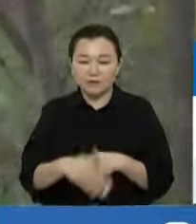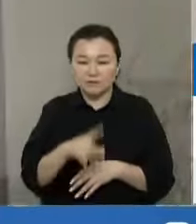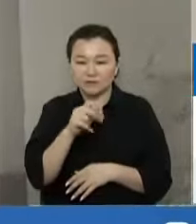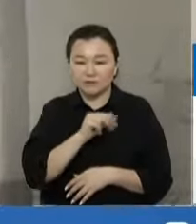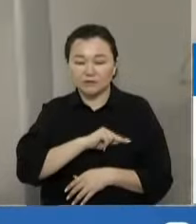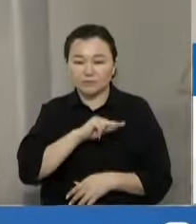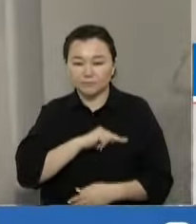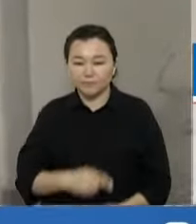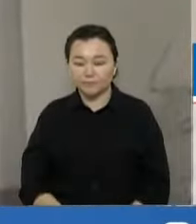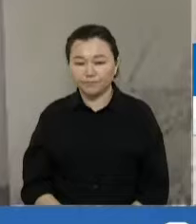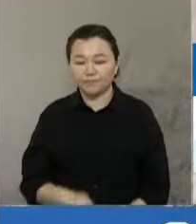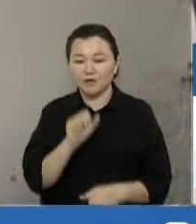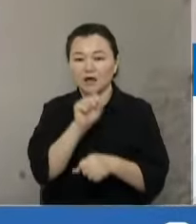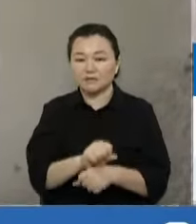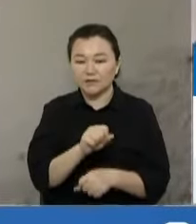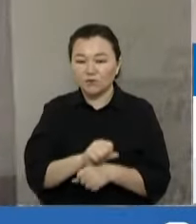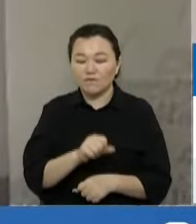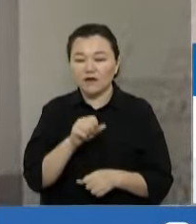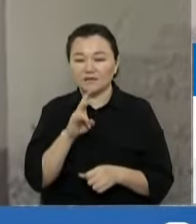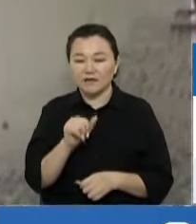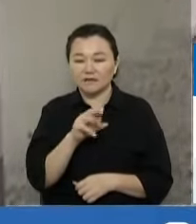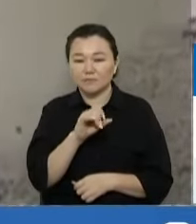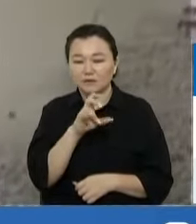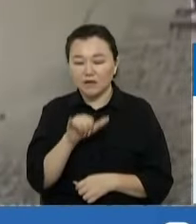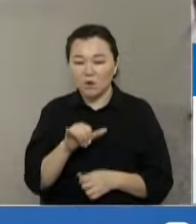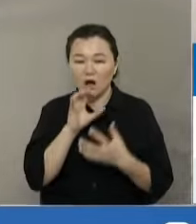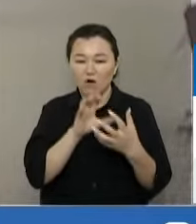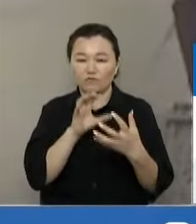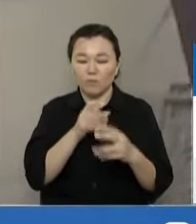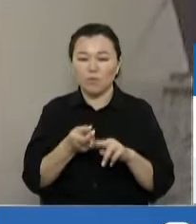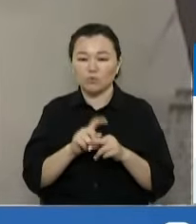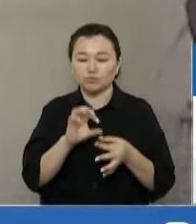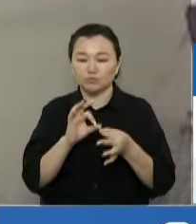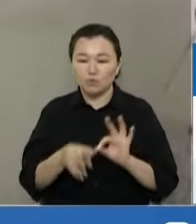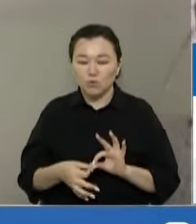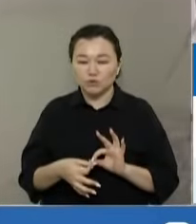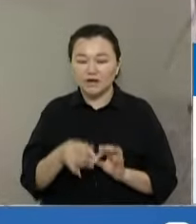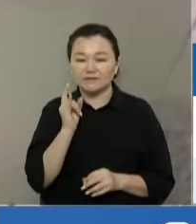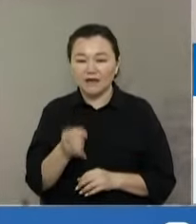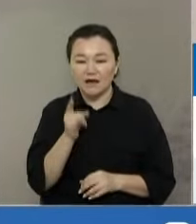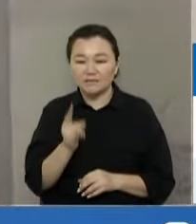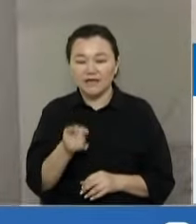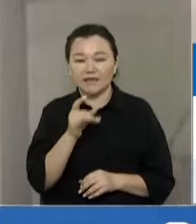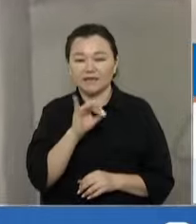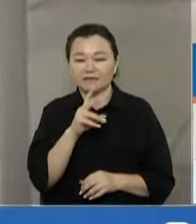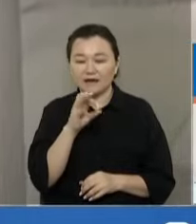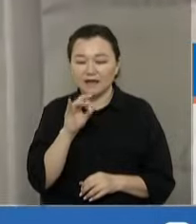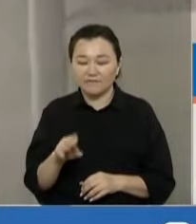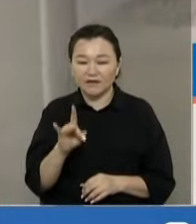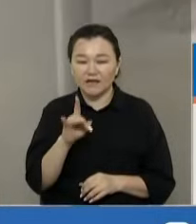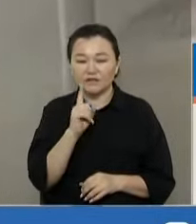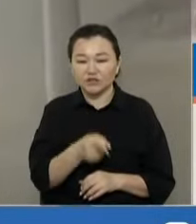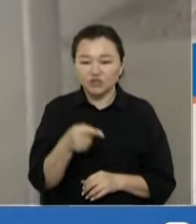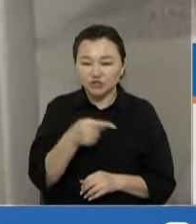работу. Обстановка в Темиртау с автобусами очень сложная. А такси по драйверу минимум за